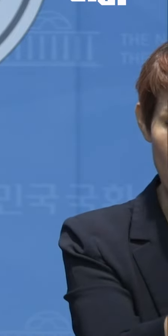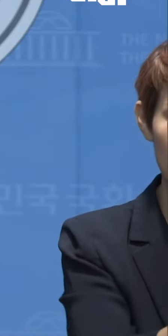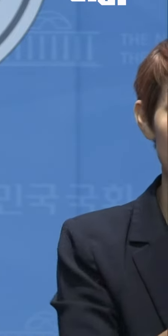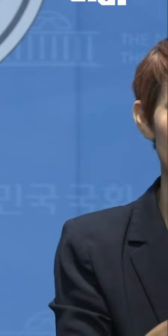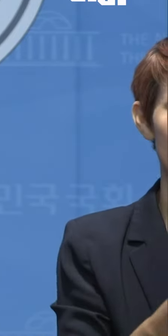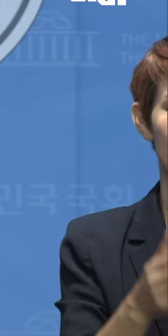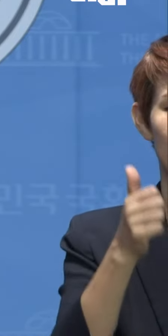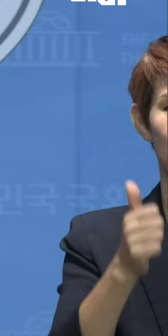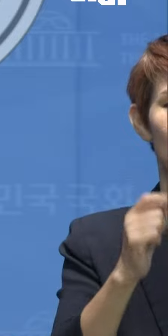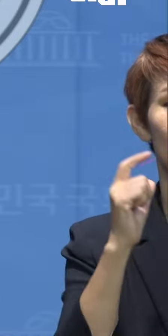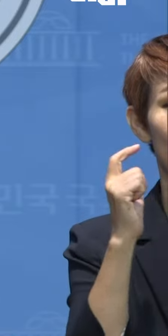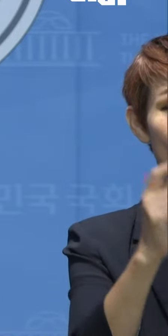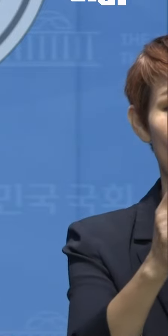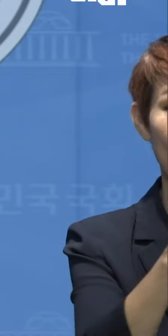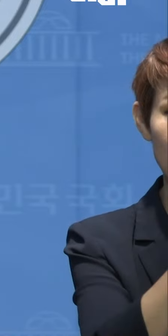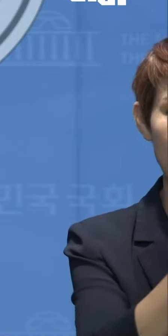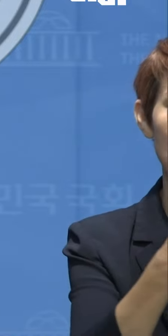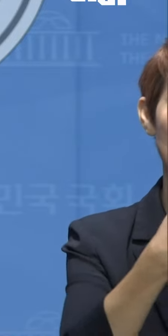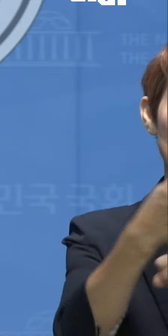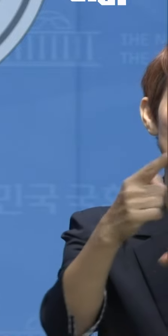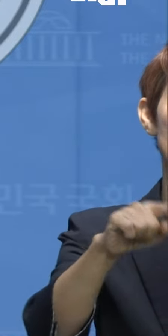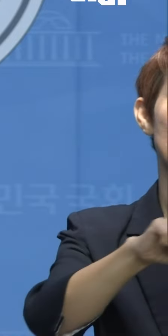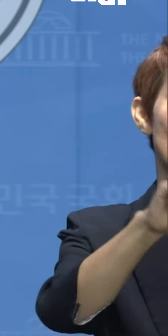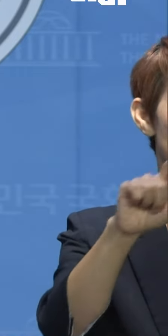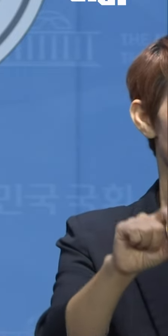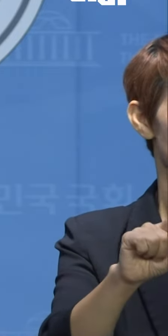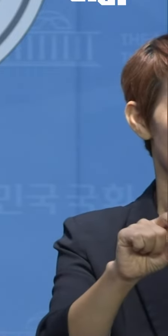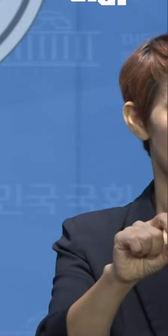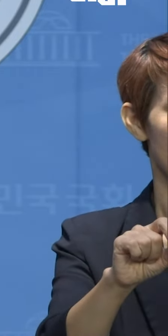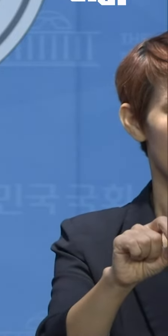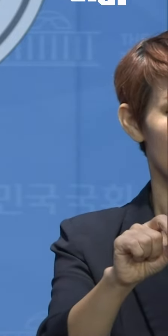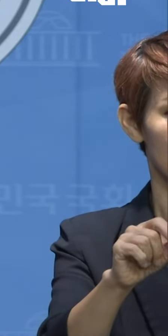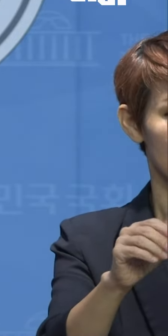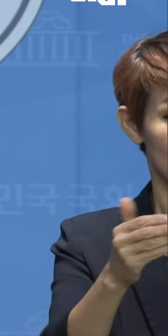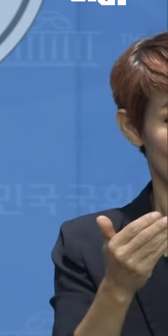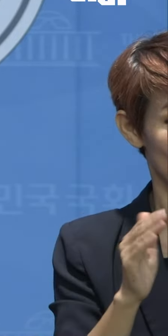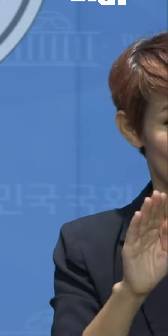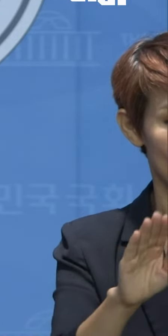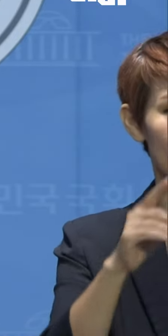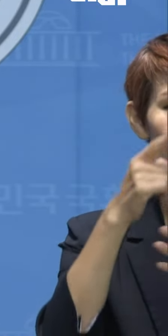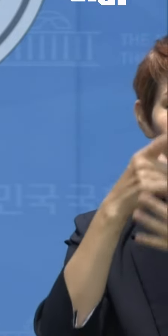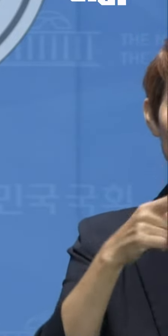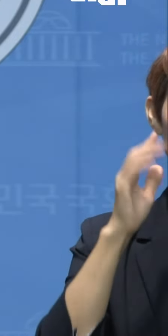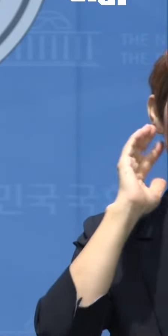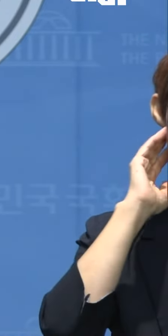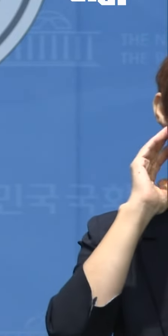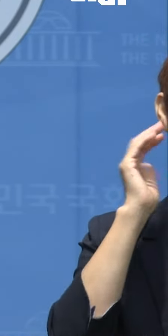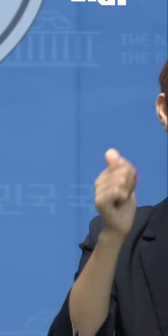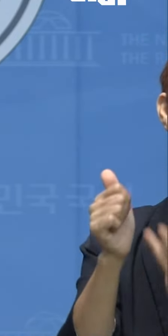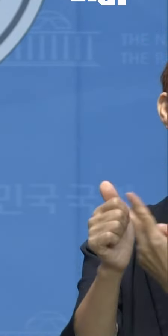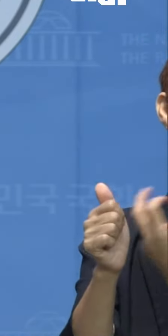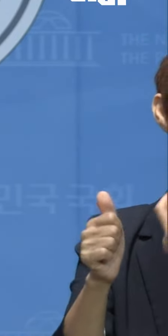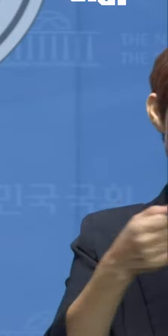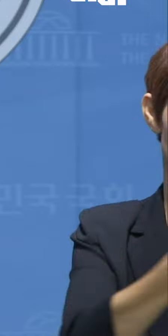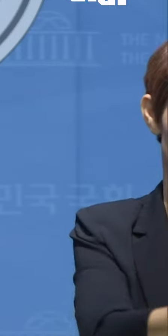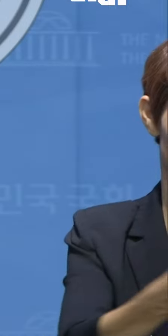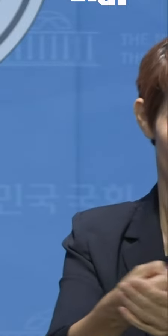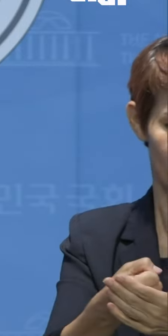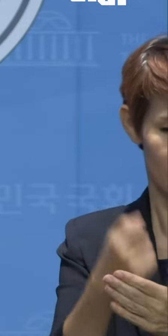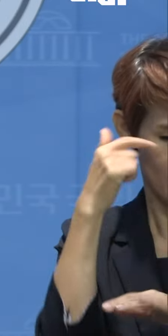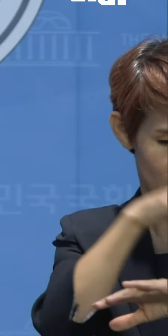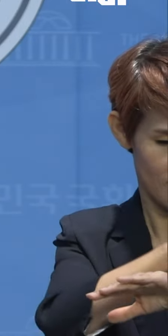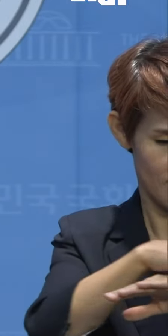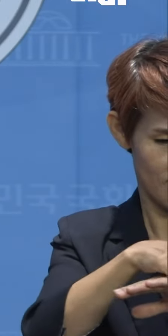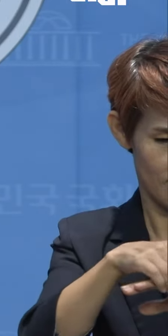선거가 내려지는 내년 2월을 전후해 윤성 대통령 회관을 의결한다는 시나리오까지